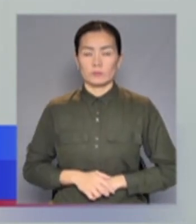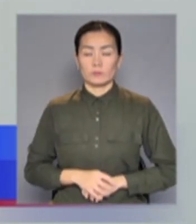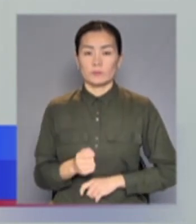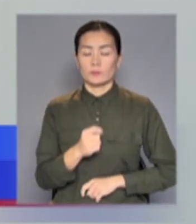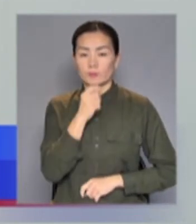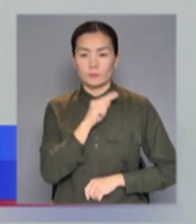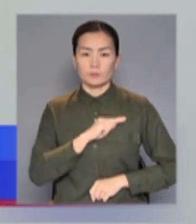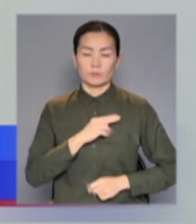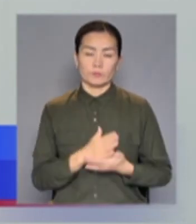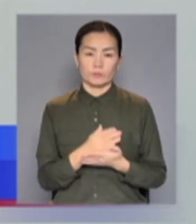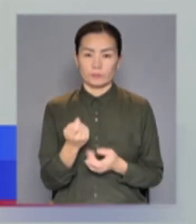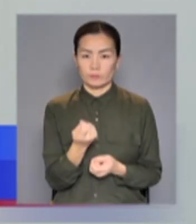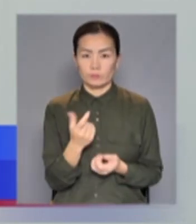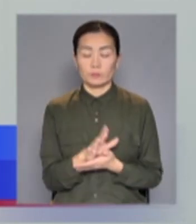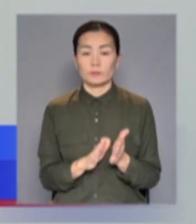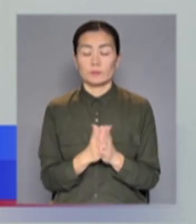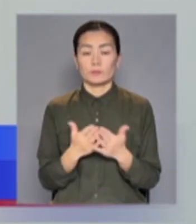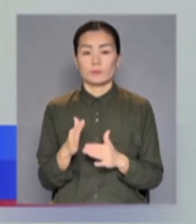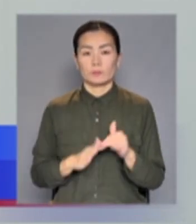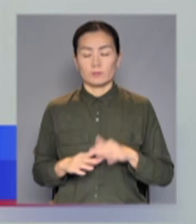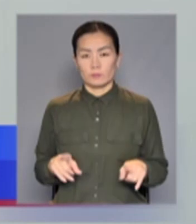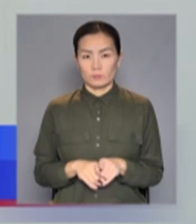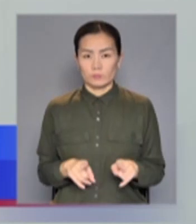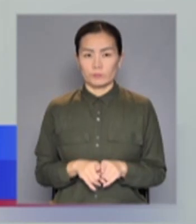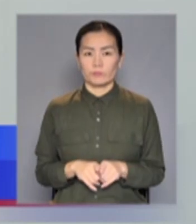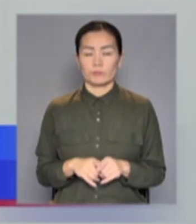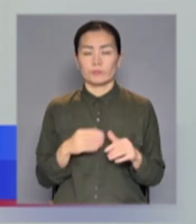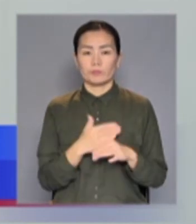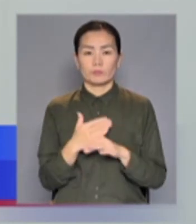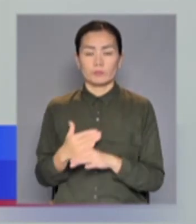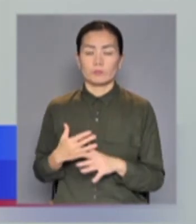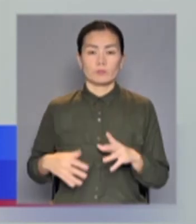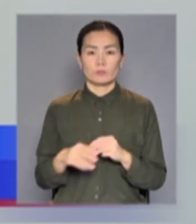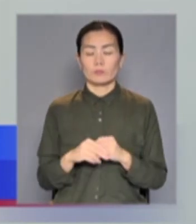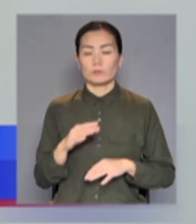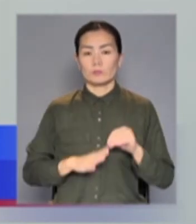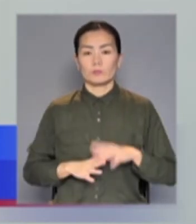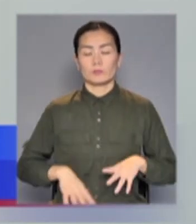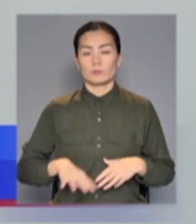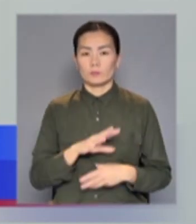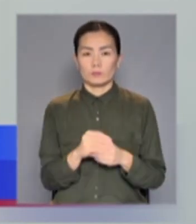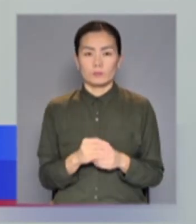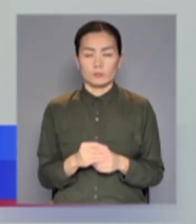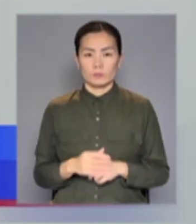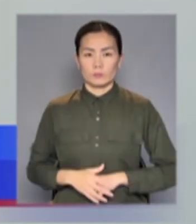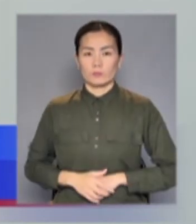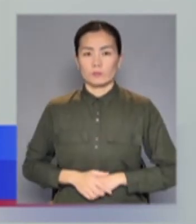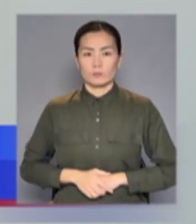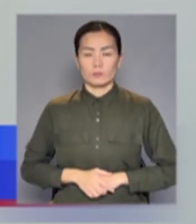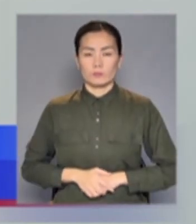уақыт жасағаннан кейін, жаңа кітапханашы мамандығын алуға жол ашып, жаңа оларды сондай осы мамандықтың қадырын